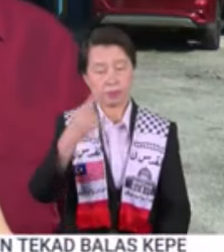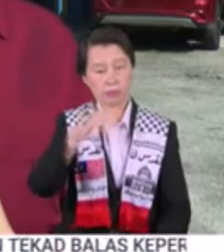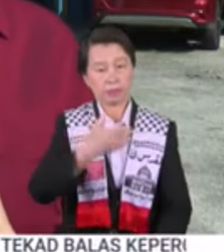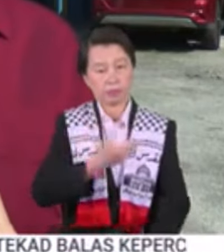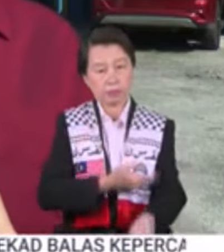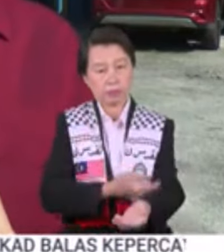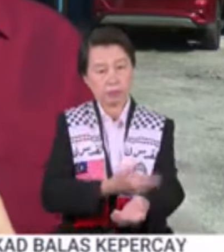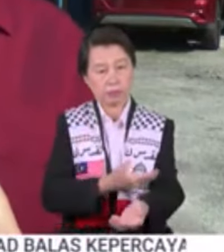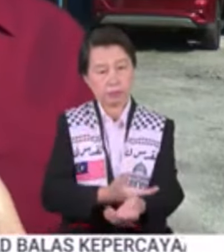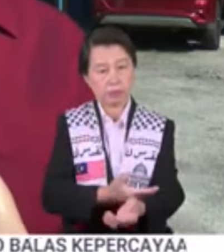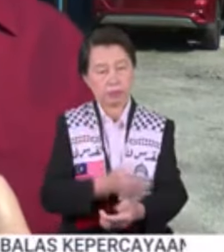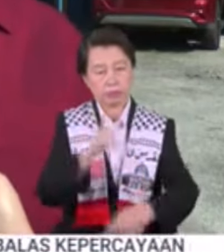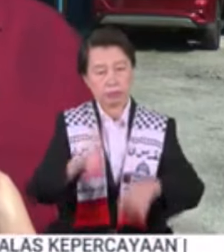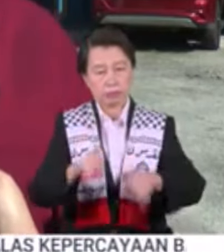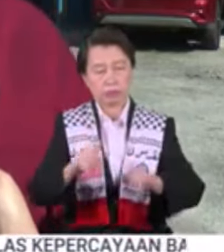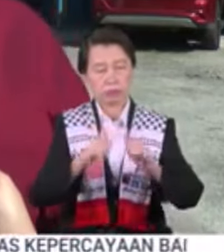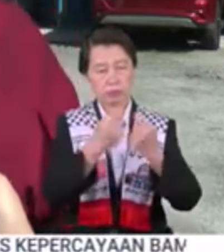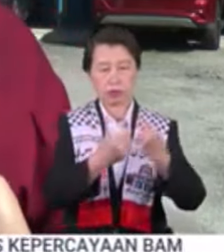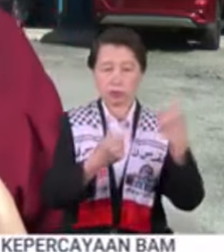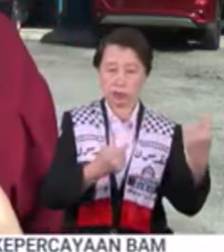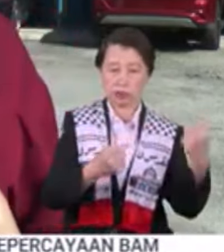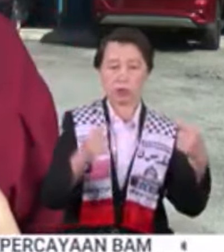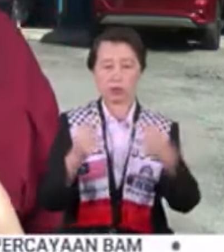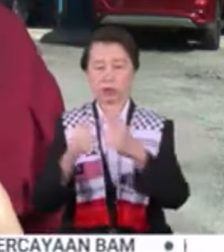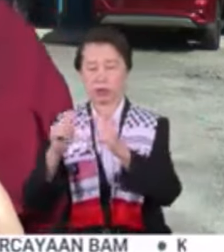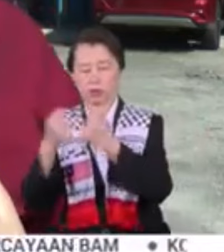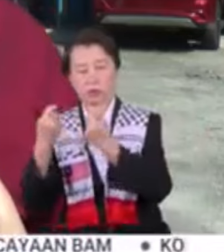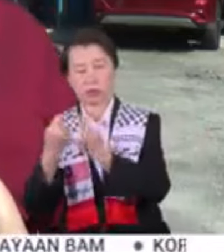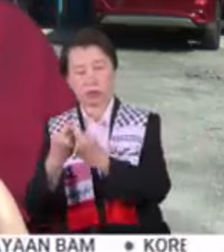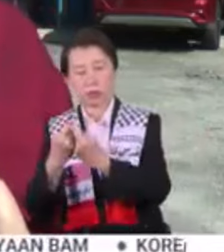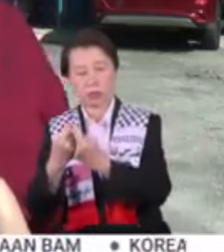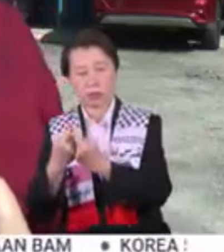generasi, daripada tingkat satu sehingga ke tingkatan.